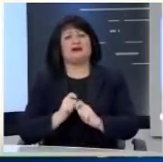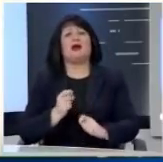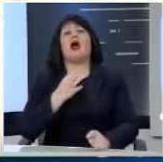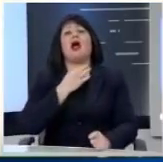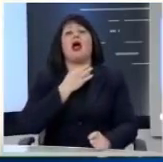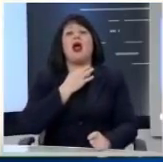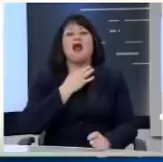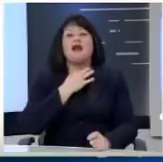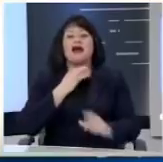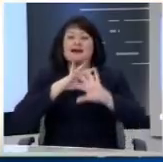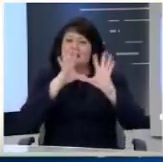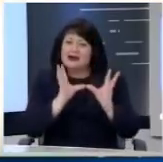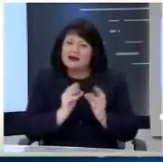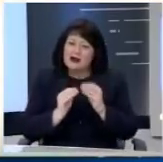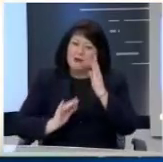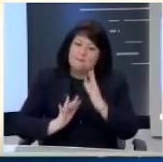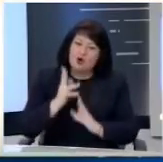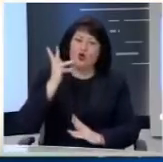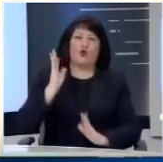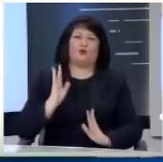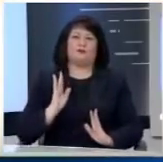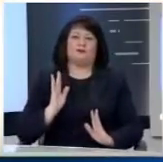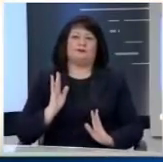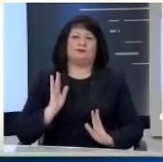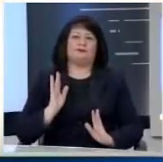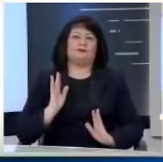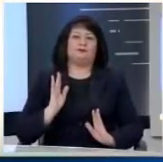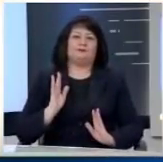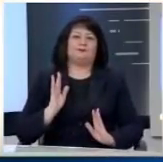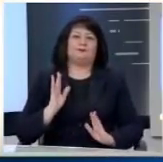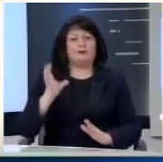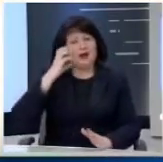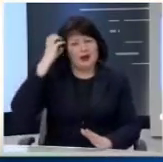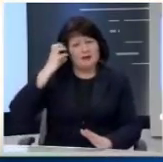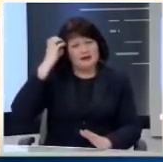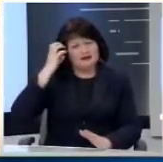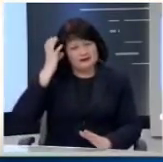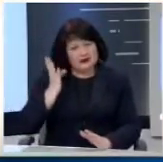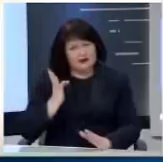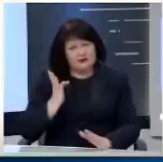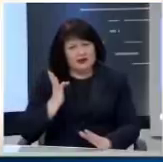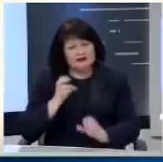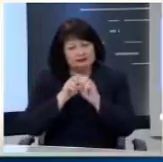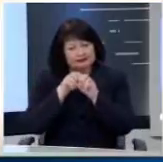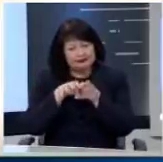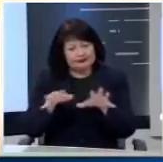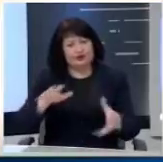των κοινωνιών για συλλογική πρόοδο. Όταν οι επιστήμες στο σύγχρονο κόσμο άρχισαν να κερδίζουν